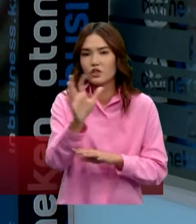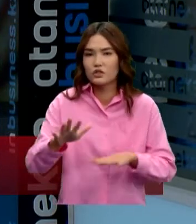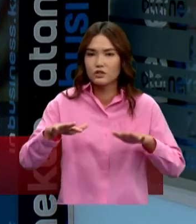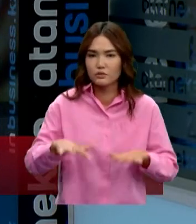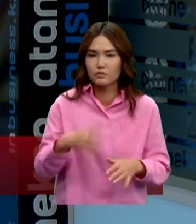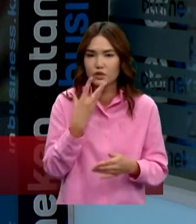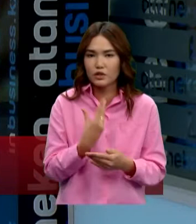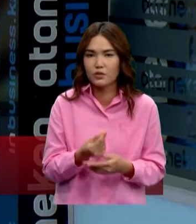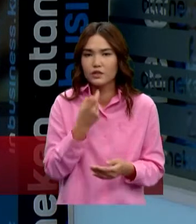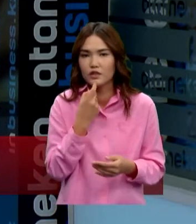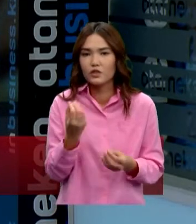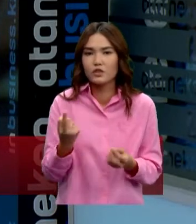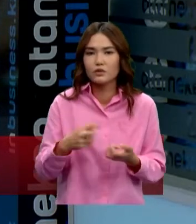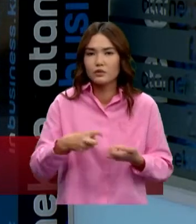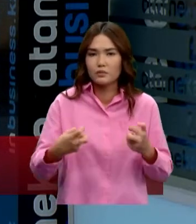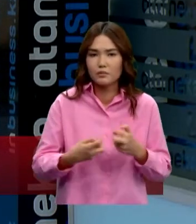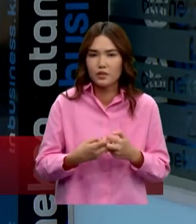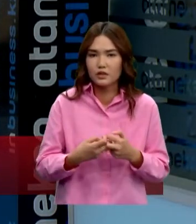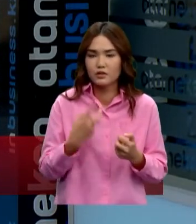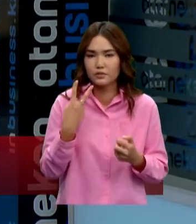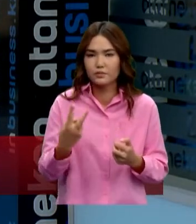Жанболат Санияз тағы бір мәрте үңіліп көрді.